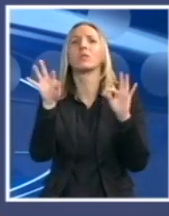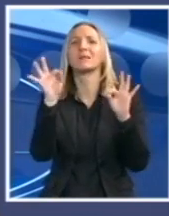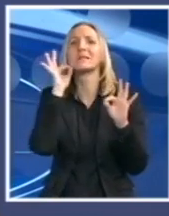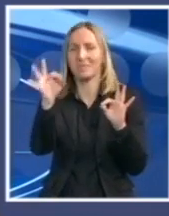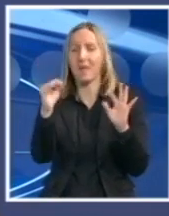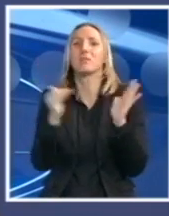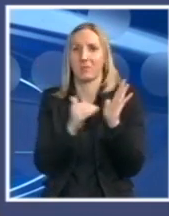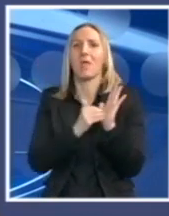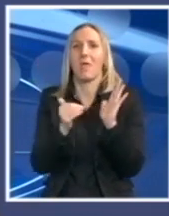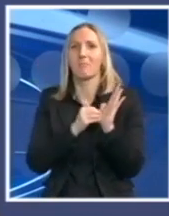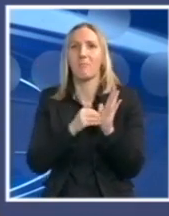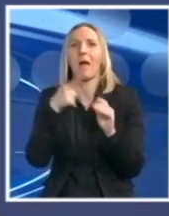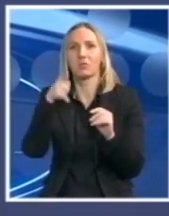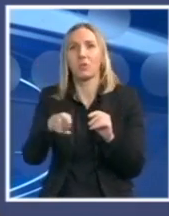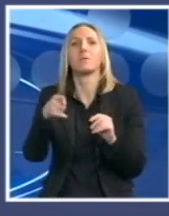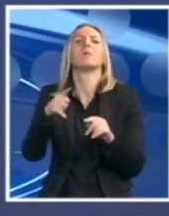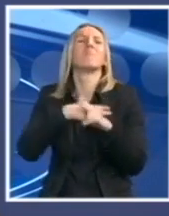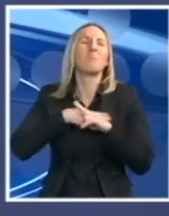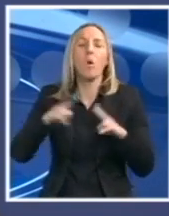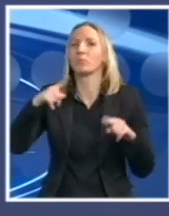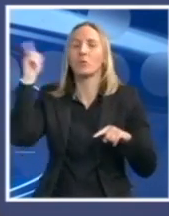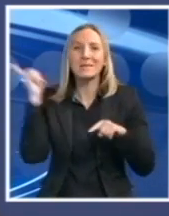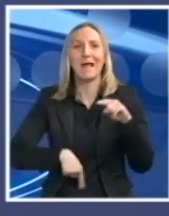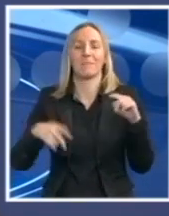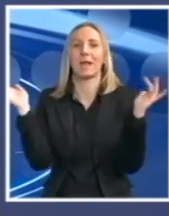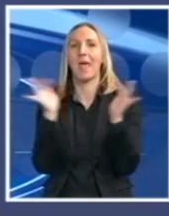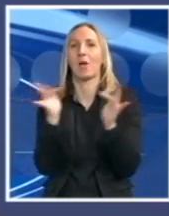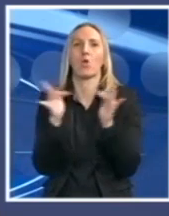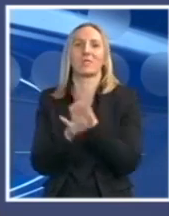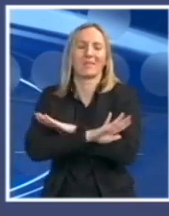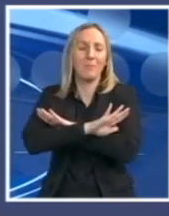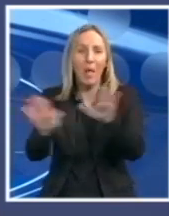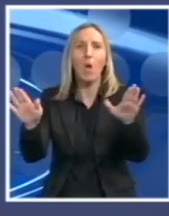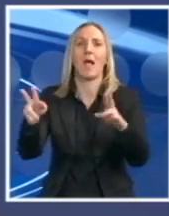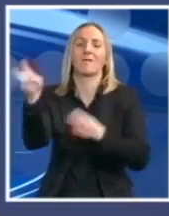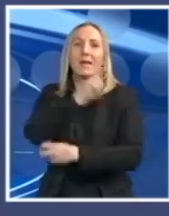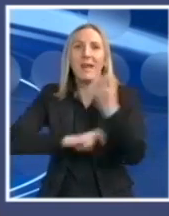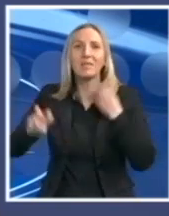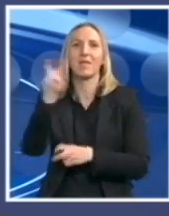dana, apsolutno zabrane kontakata, kretanja,